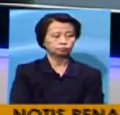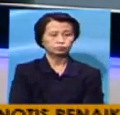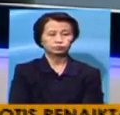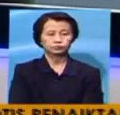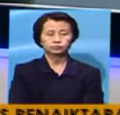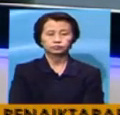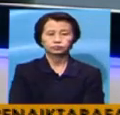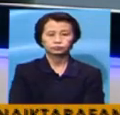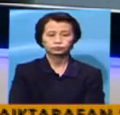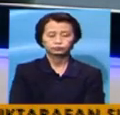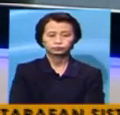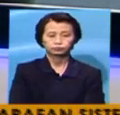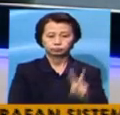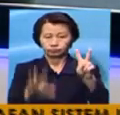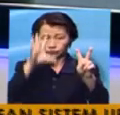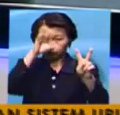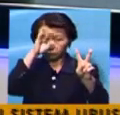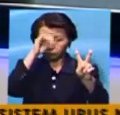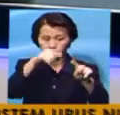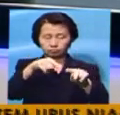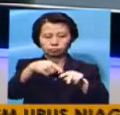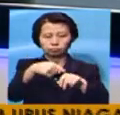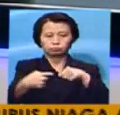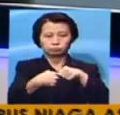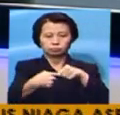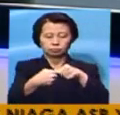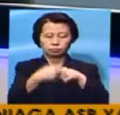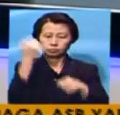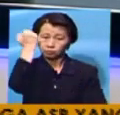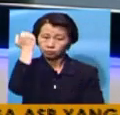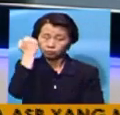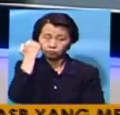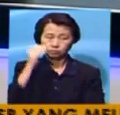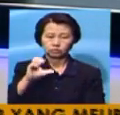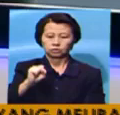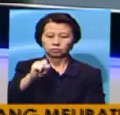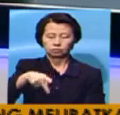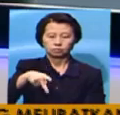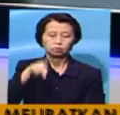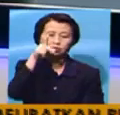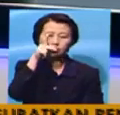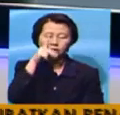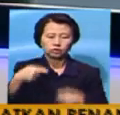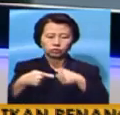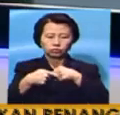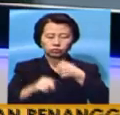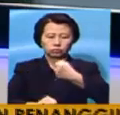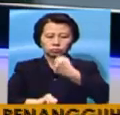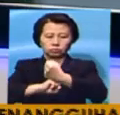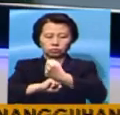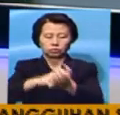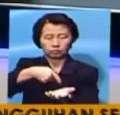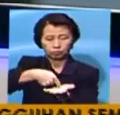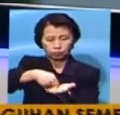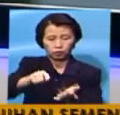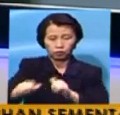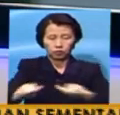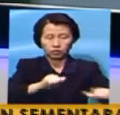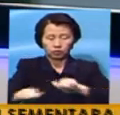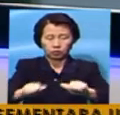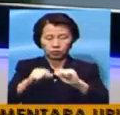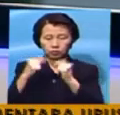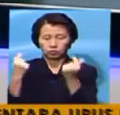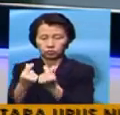sahaja dua lelaki didakwa di Mahkamah majistret sungai petani Kedah kerana dituduh menyokong dan membiayai aktiviti